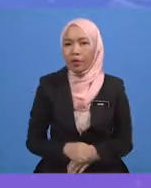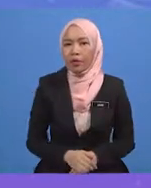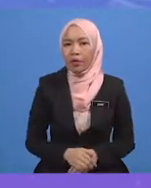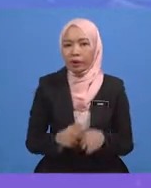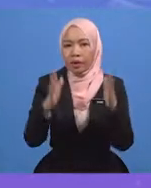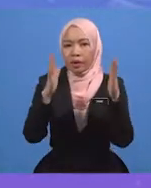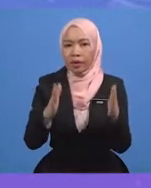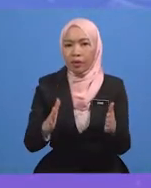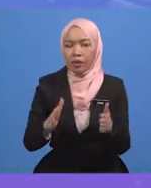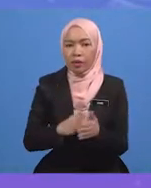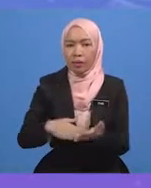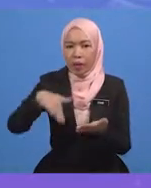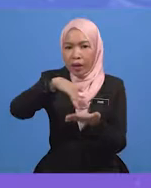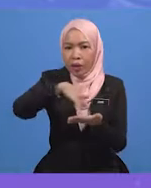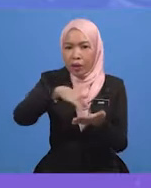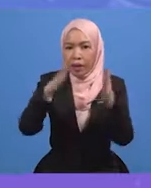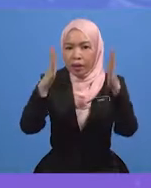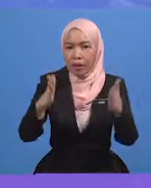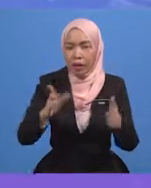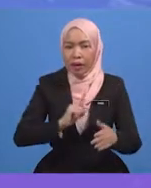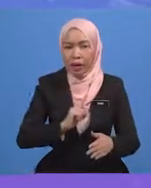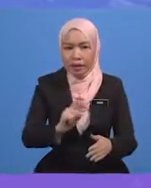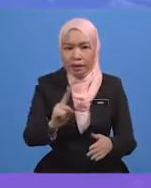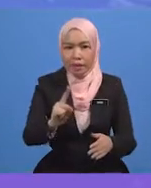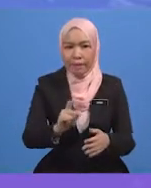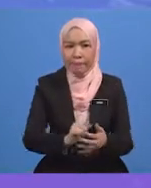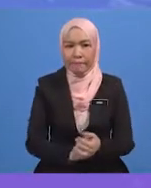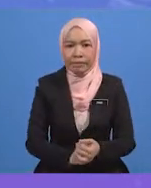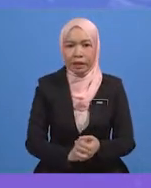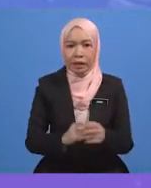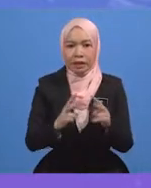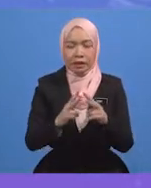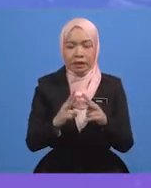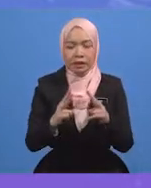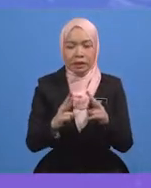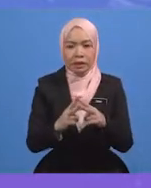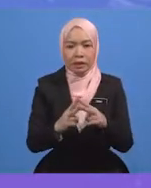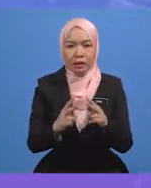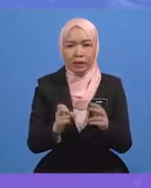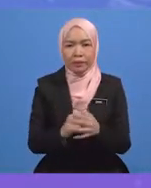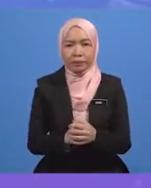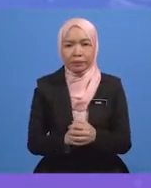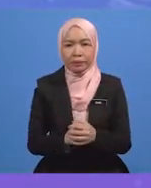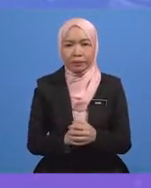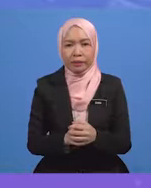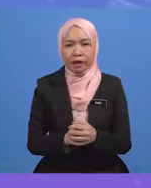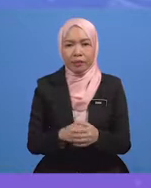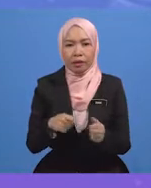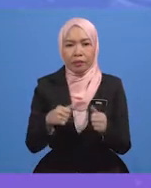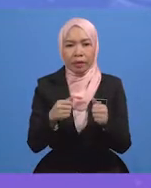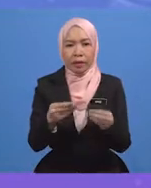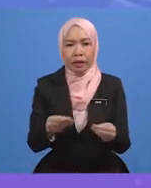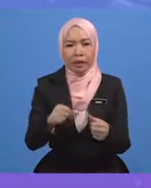Nusantara dicetuskan oleh Hamka melalui pidato-pidatonya yang mampu